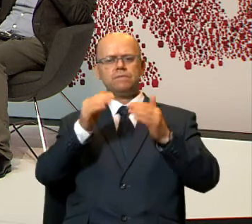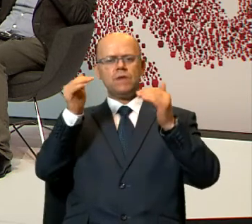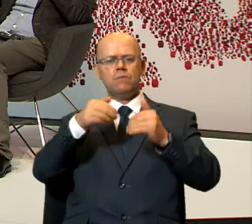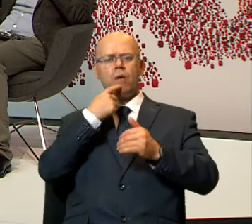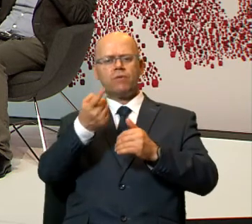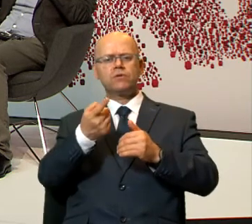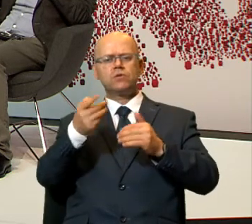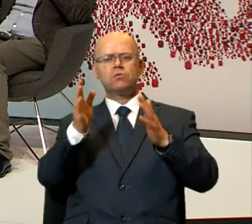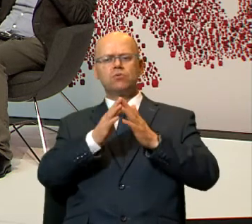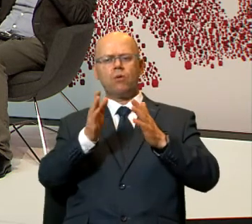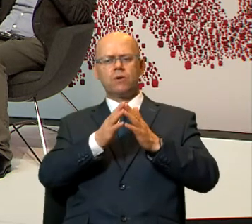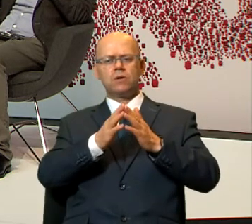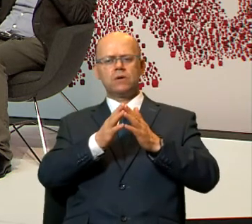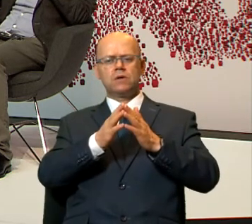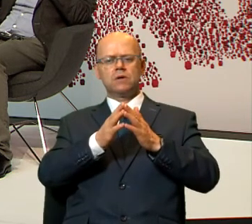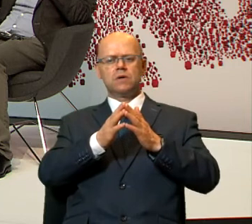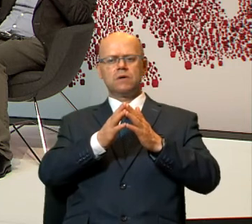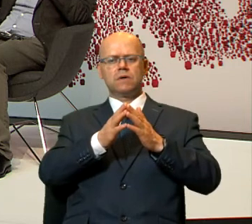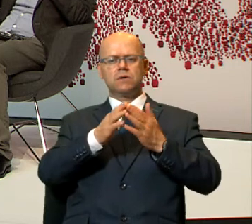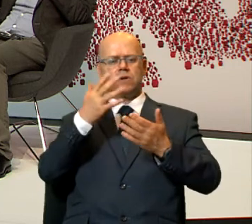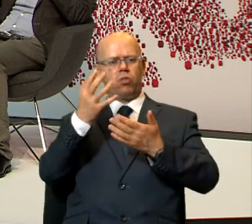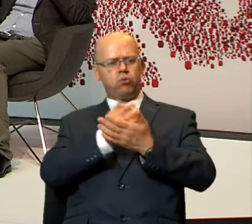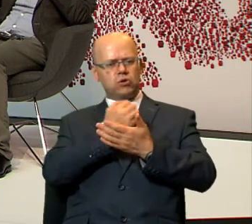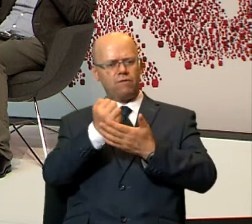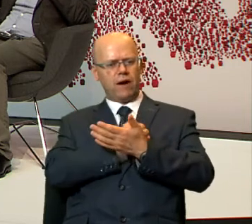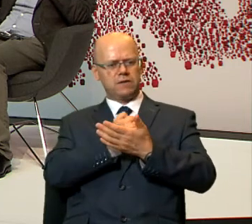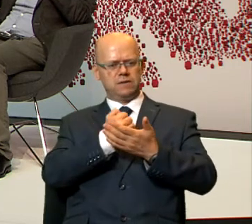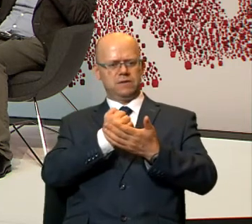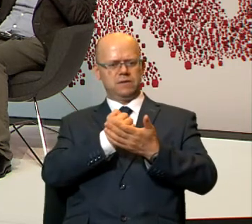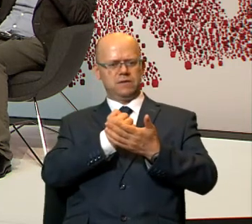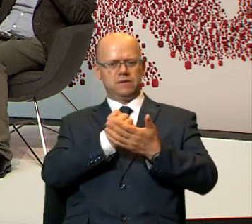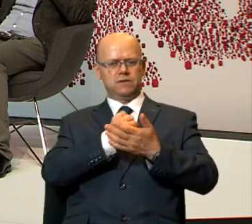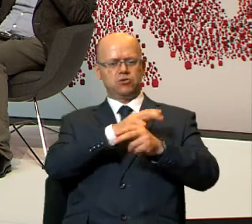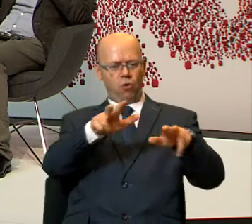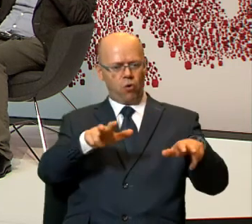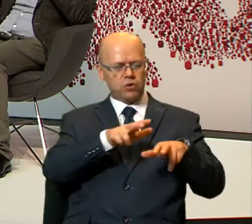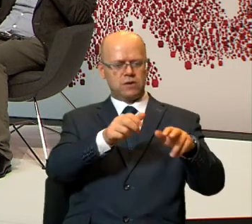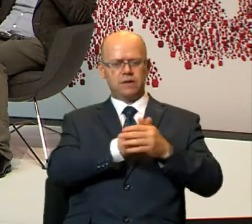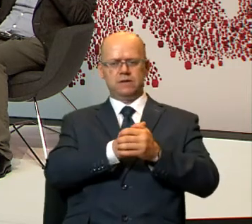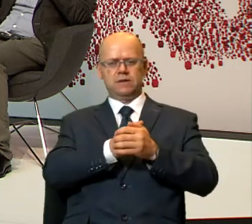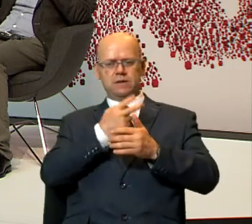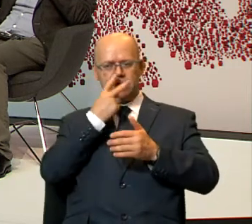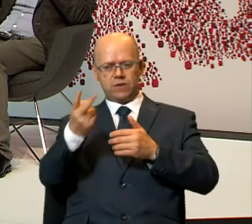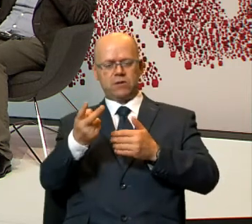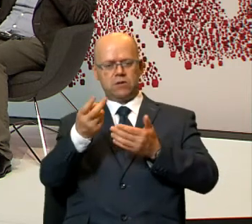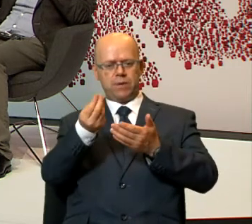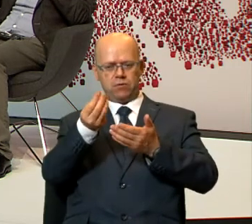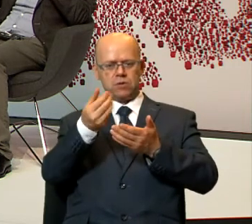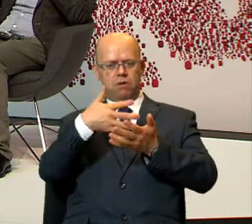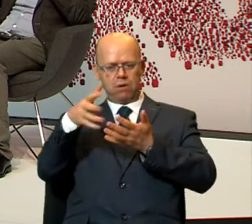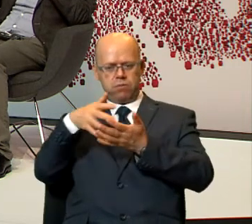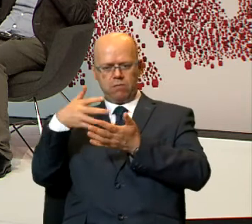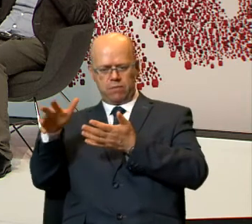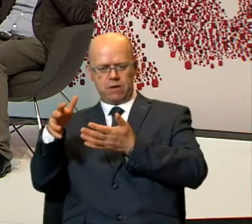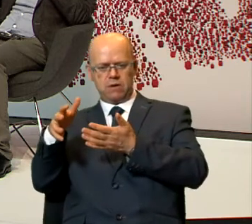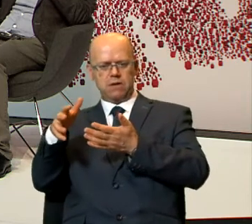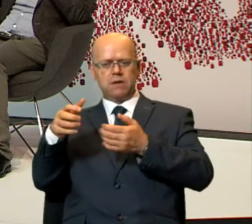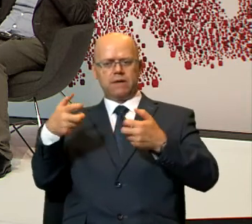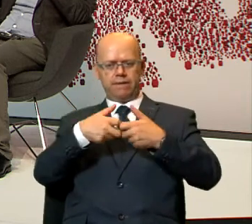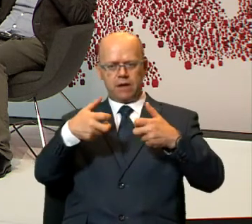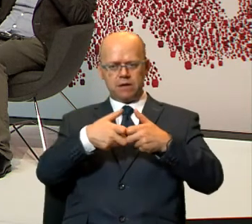o nim, że się zaczął mocniej zużywać. Może nie widać tego tak mocno po rachunkach, nie wiem, za prąd czy internet, ale